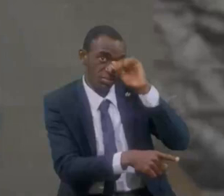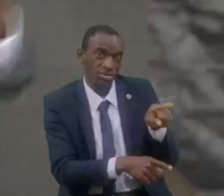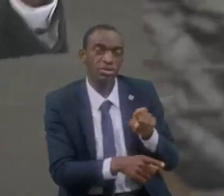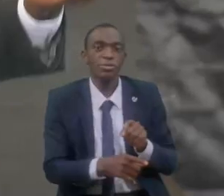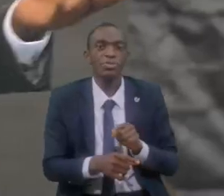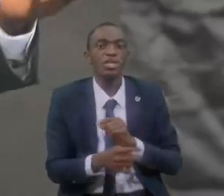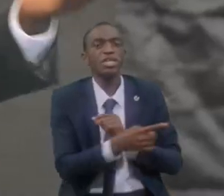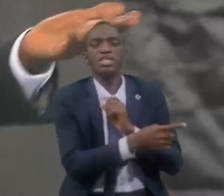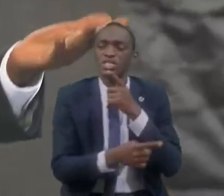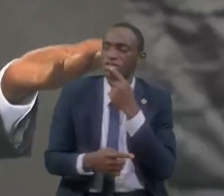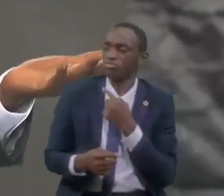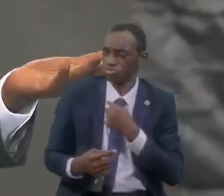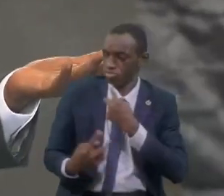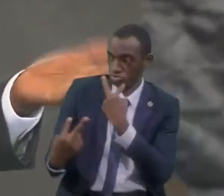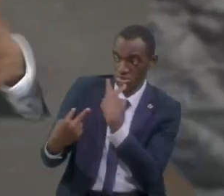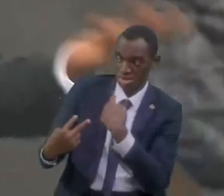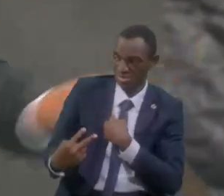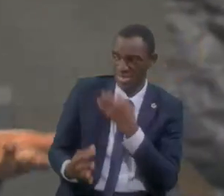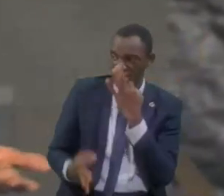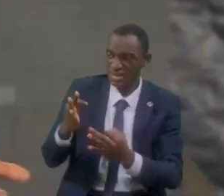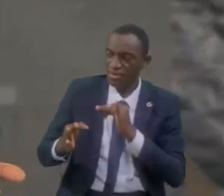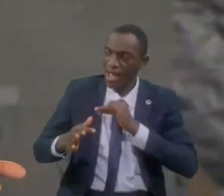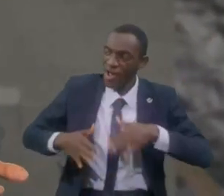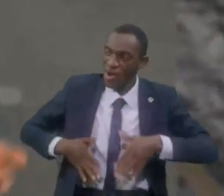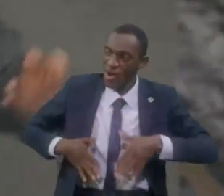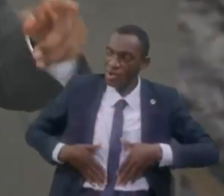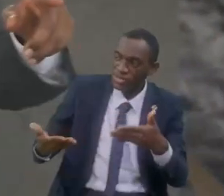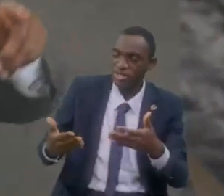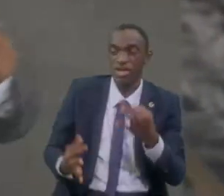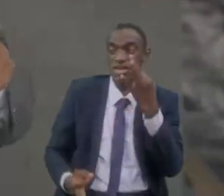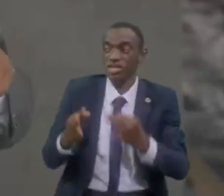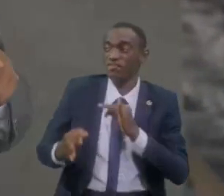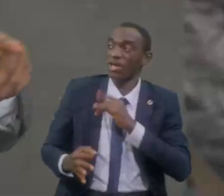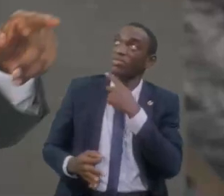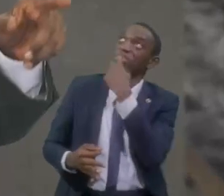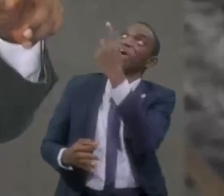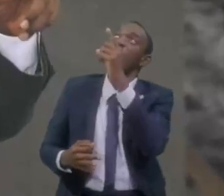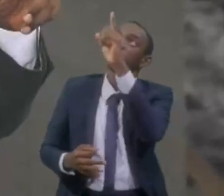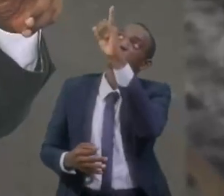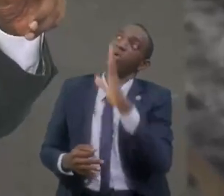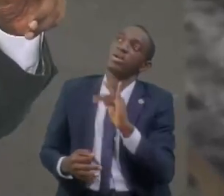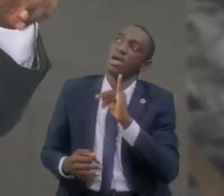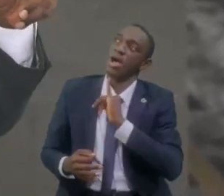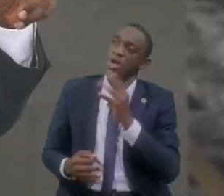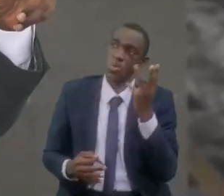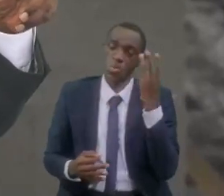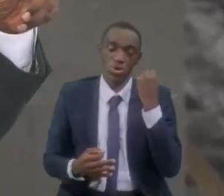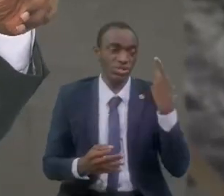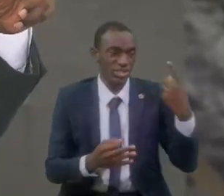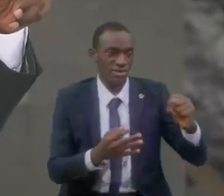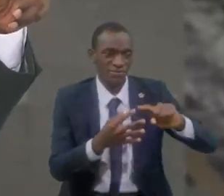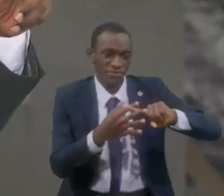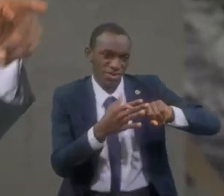gens comme moi, si je confesse, si je dis à Dieu que j'étais à